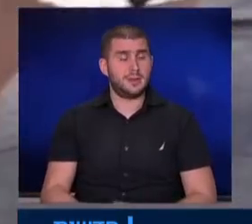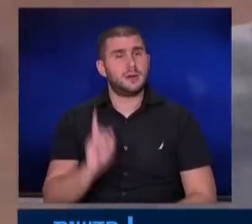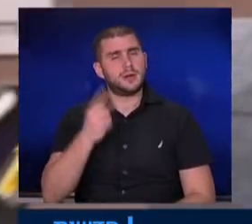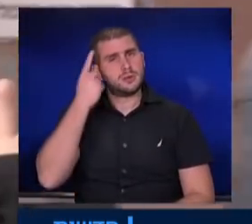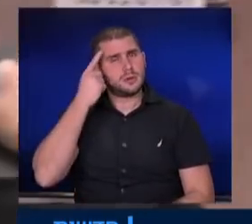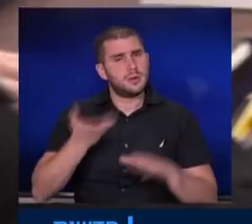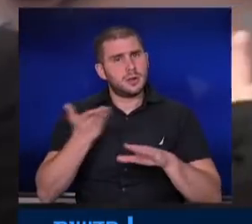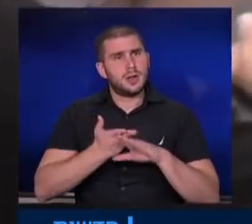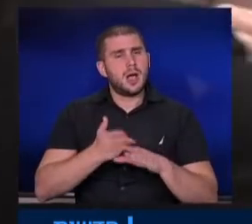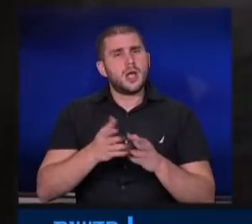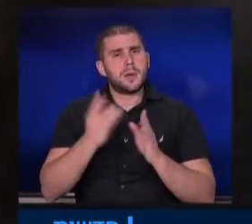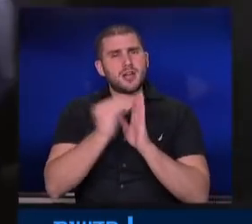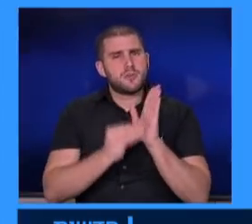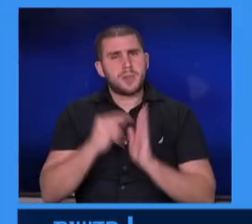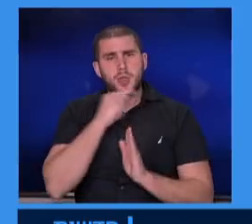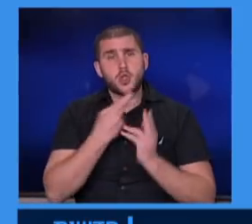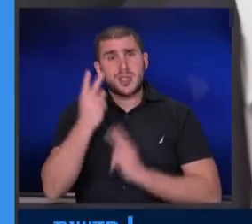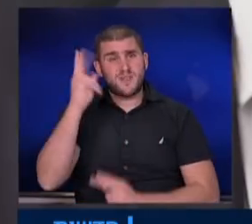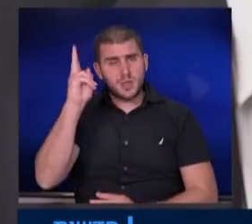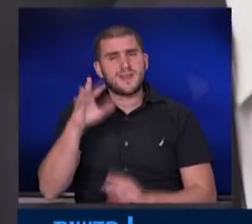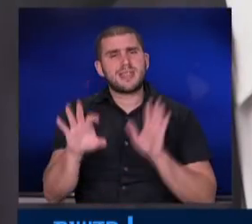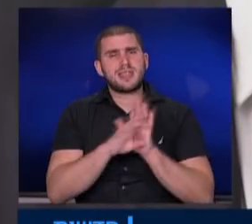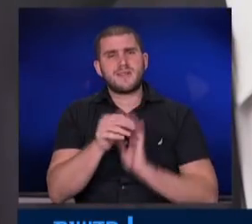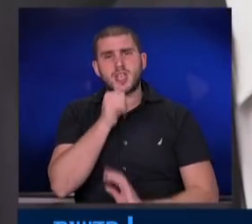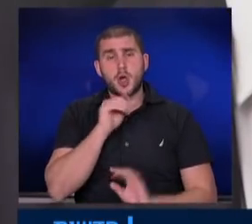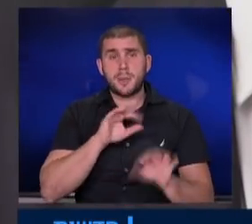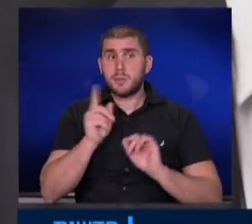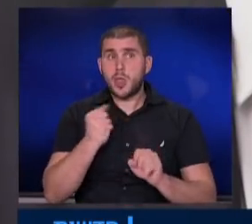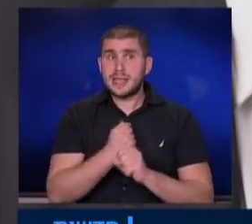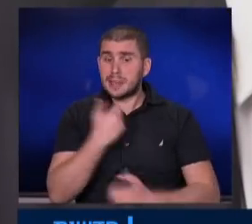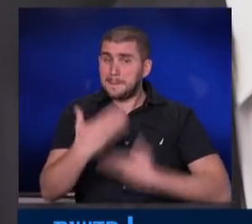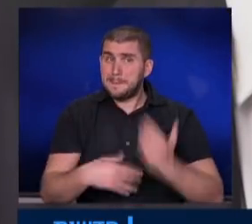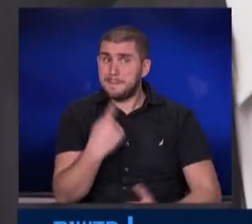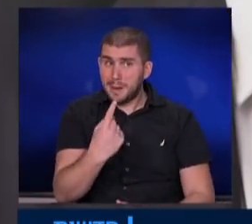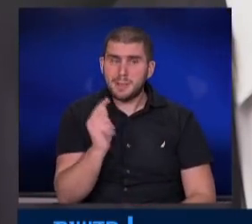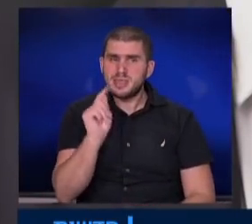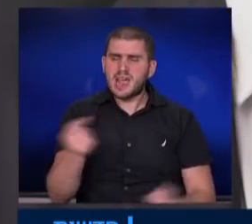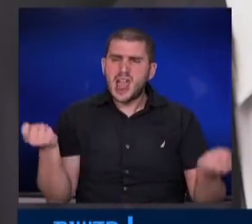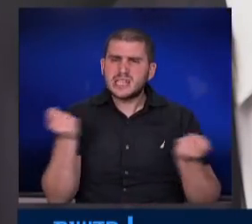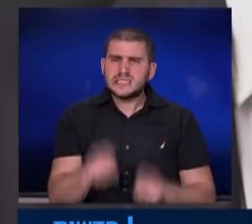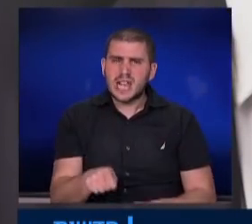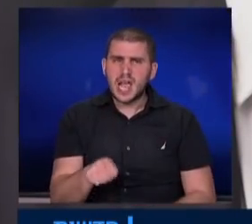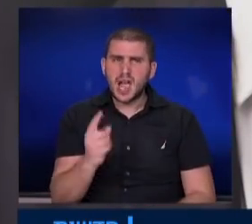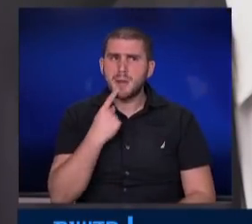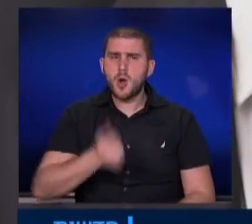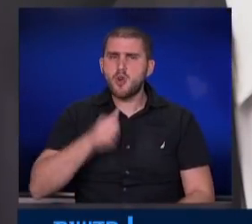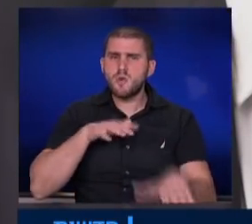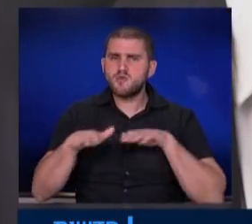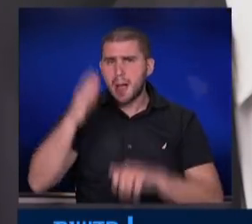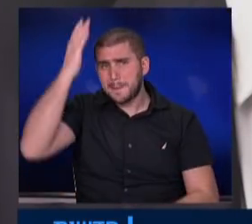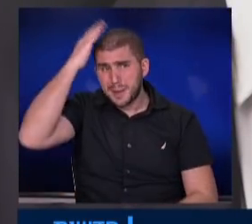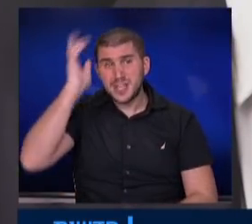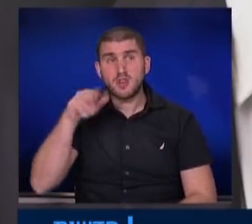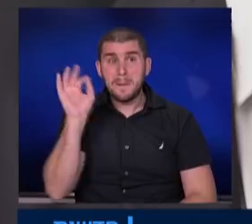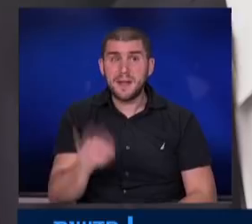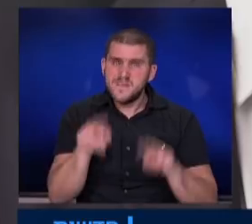רשימת המדינות האדומות ותו ירוק בקניונים. אם לא נעשה את הצעדים הללו, נגיע לסגר, אמר הבוקר ראש הממשלה. יש פגיעה